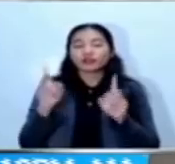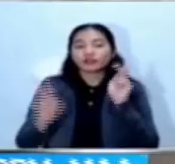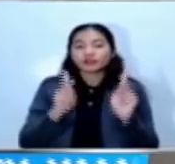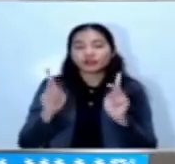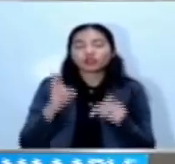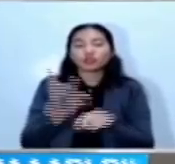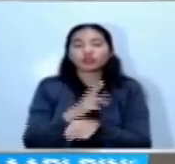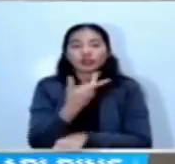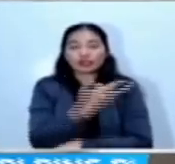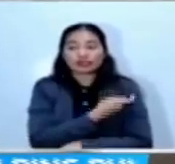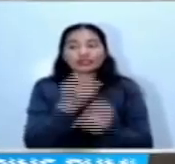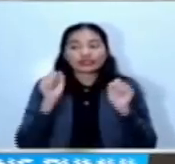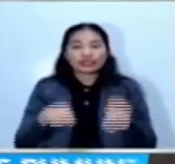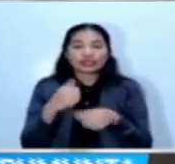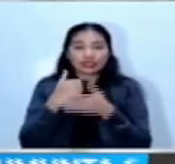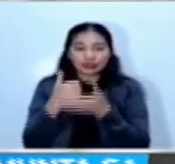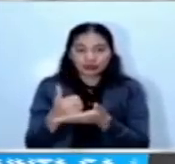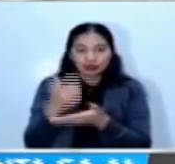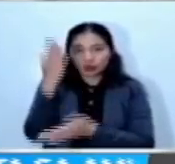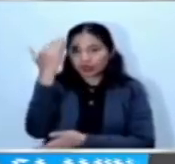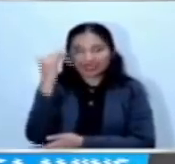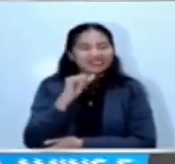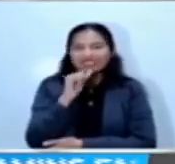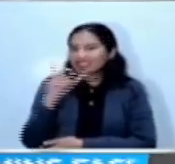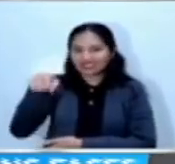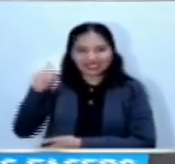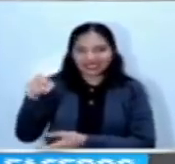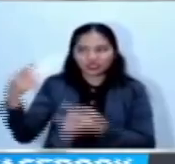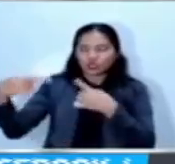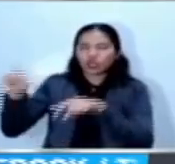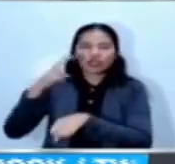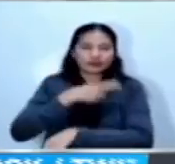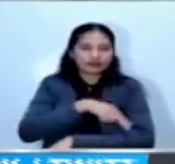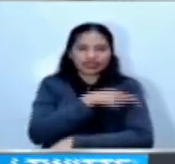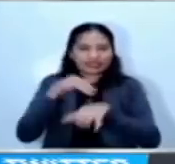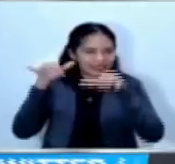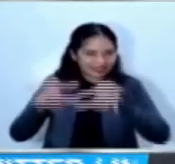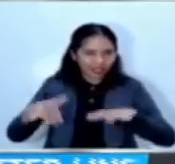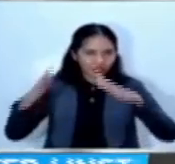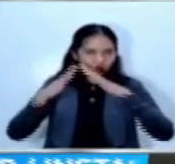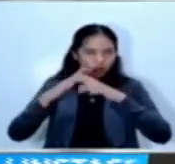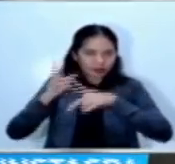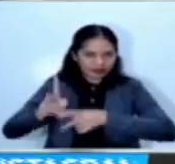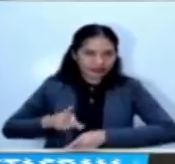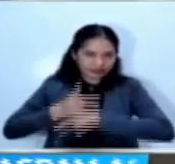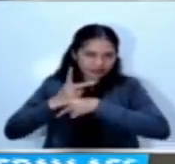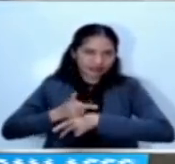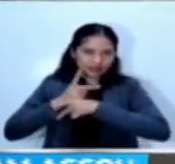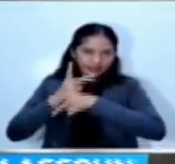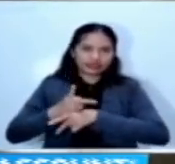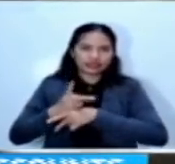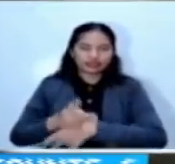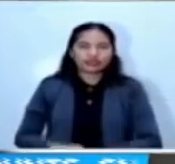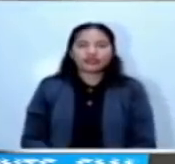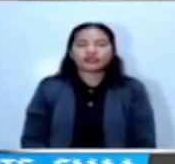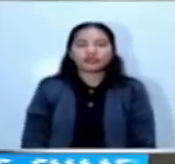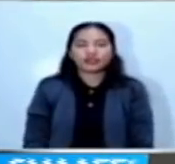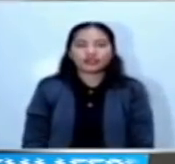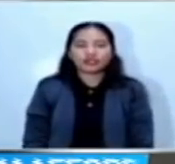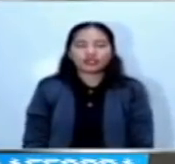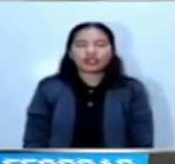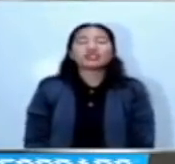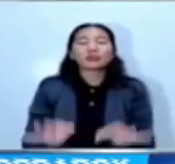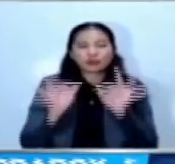kasi nababawasan yung ICUs and hospitalizations among vaccinated. So, kaya talaga, mahalaga magpabakuna pa rin tayo. Okay,